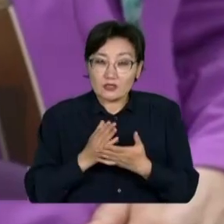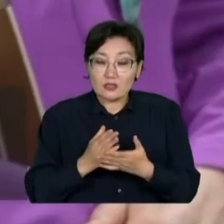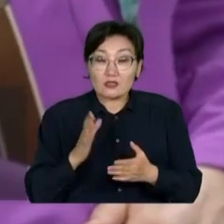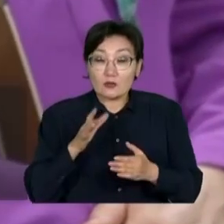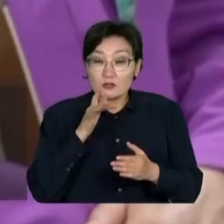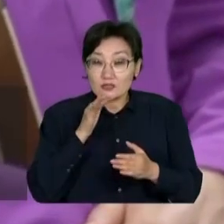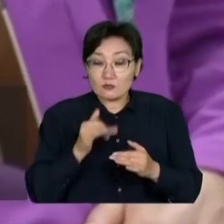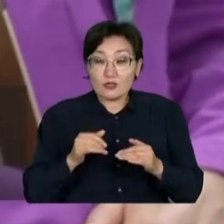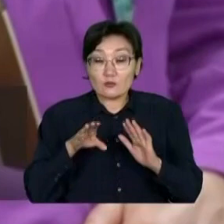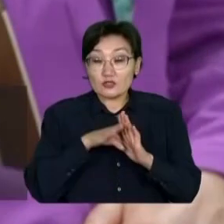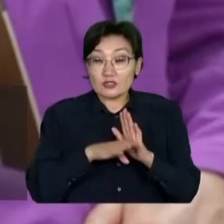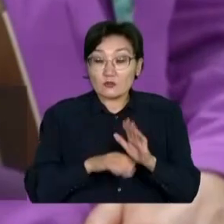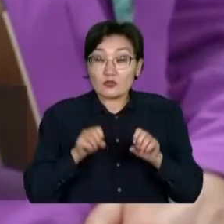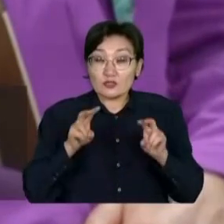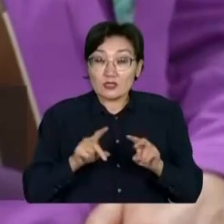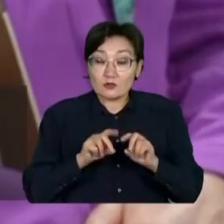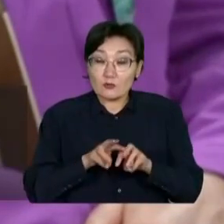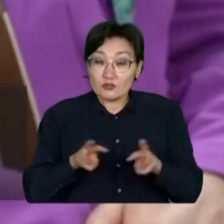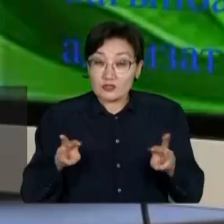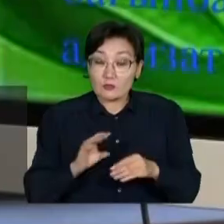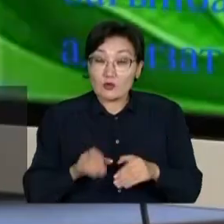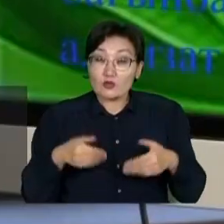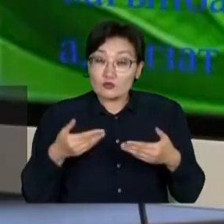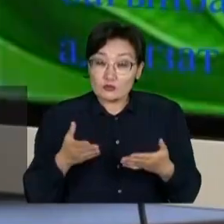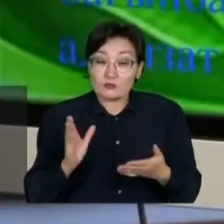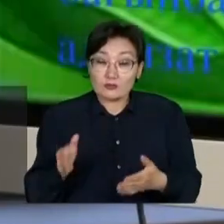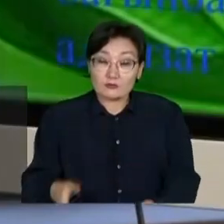алдағы уақытта бағдарлама құзырлы министрлікке ұсынылмақ.